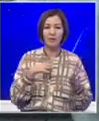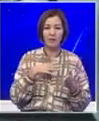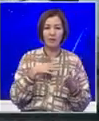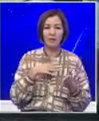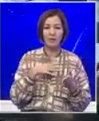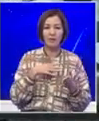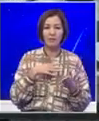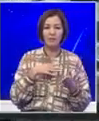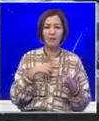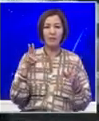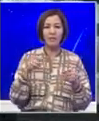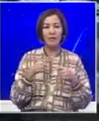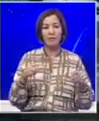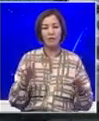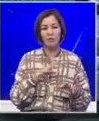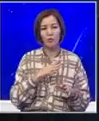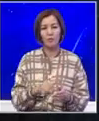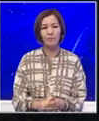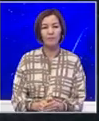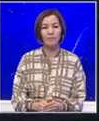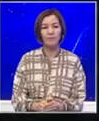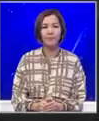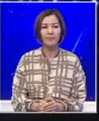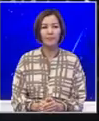қарай арқау етер тақырыптар да саңғырлы.